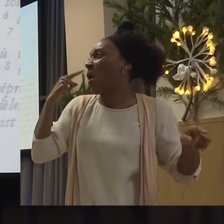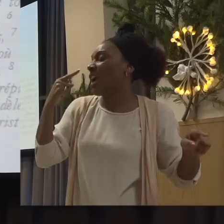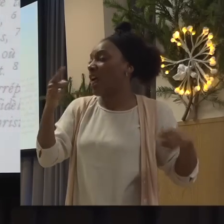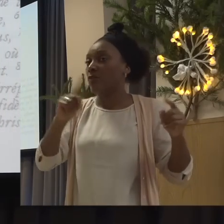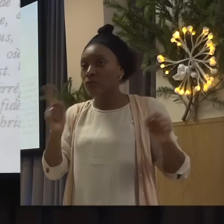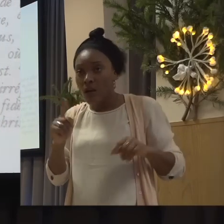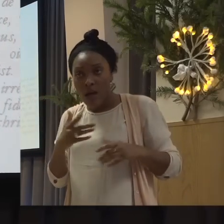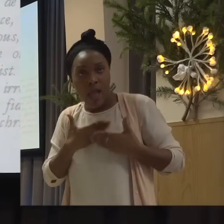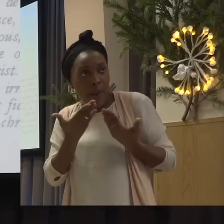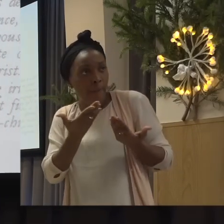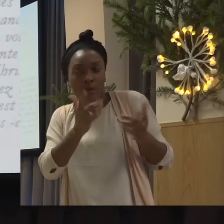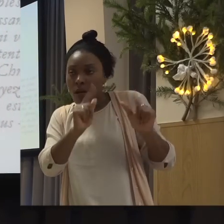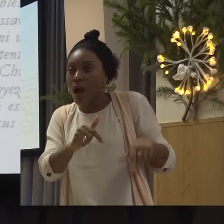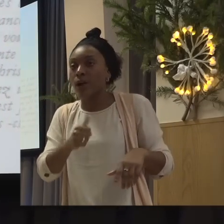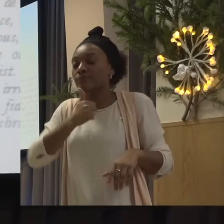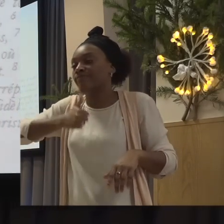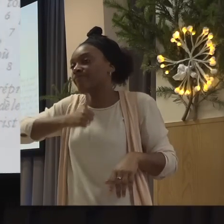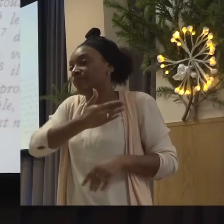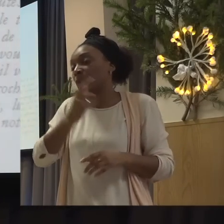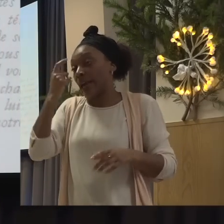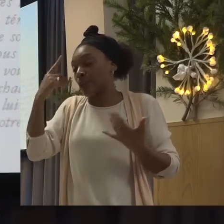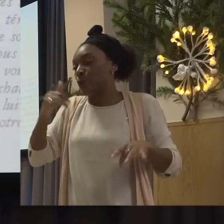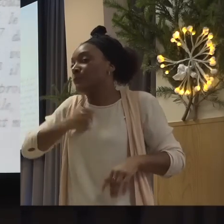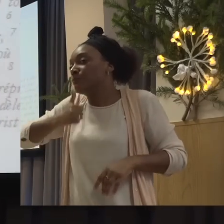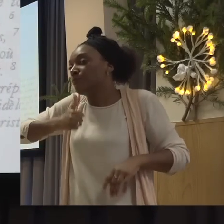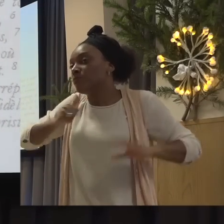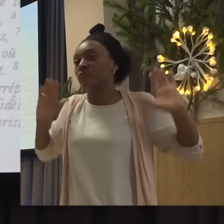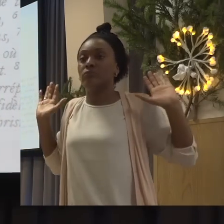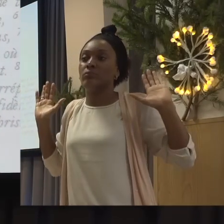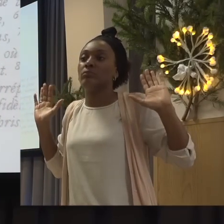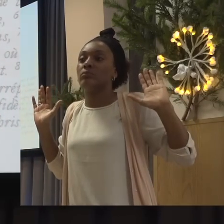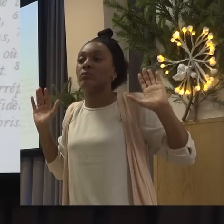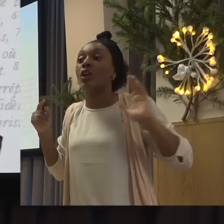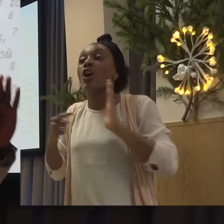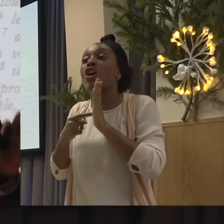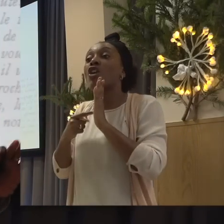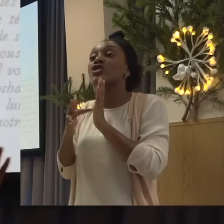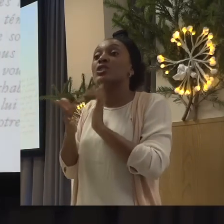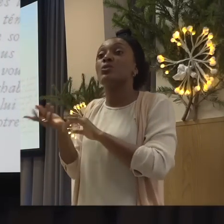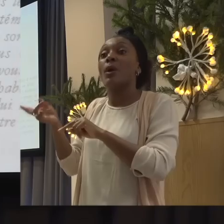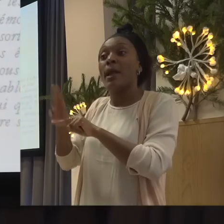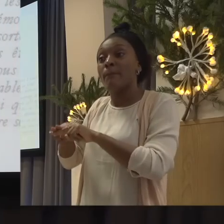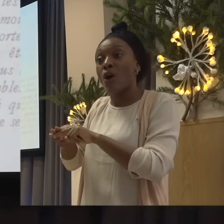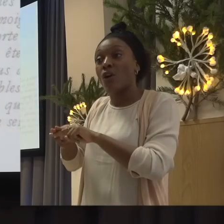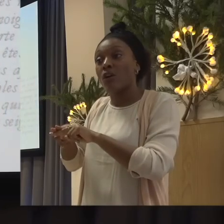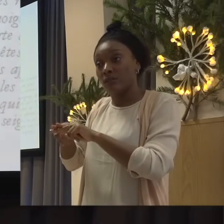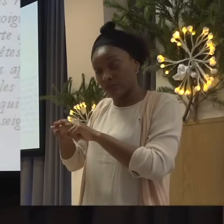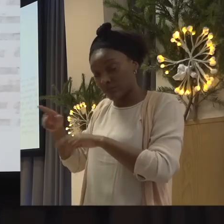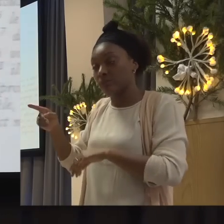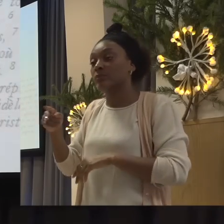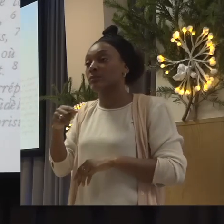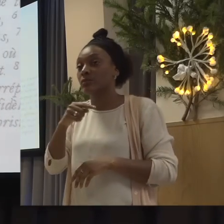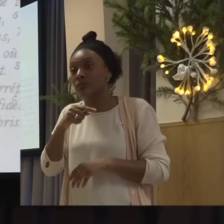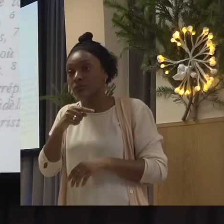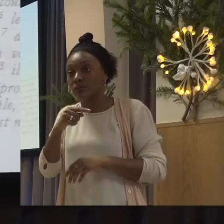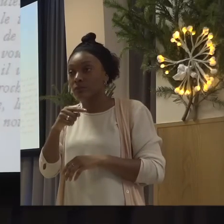l'aimer. Ils vont le supporter. D'ailleurs, quand Jésus est mort, il est parti, ils vont aller voir Pierre.